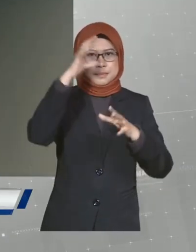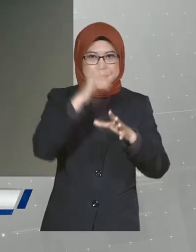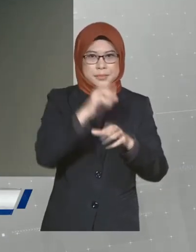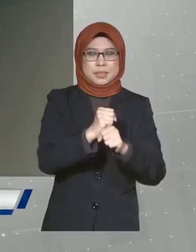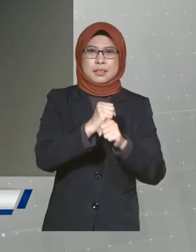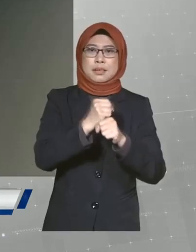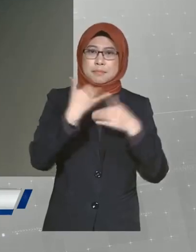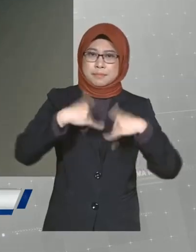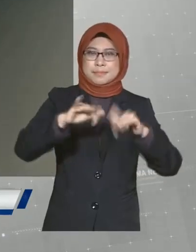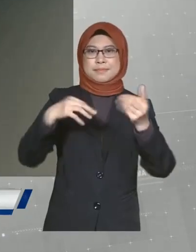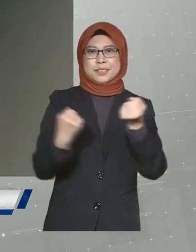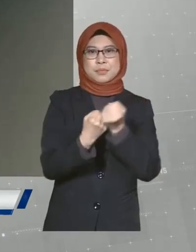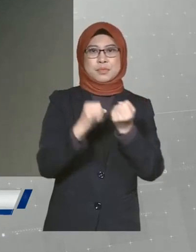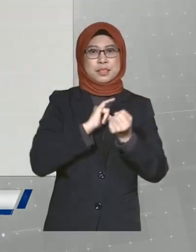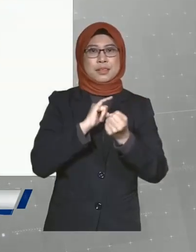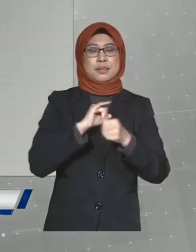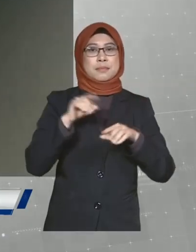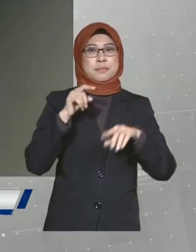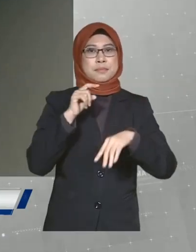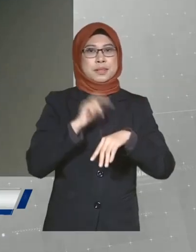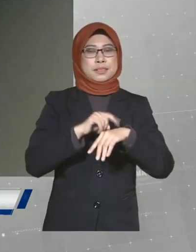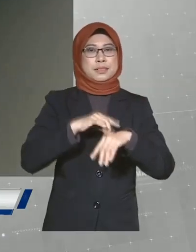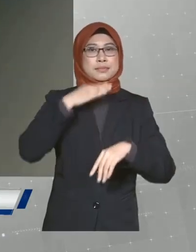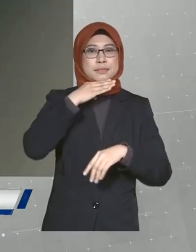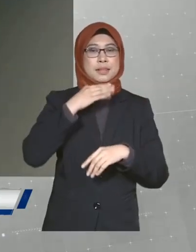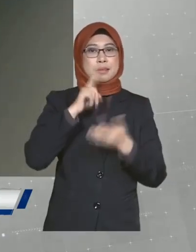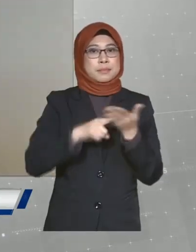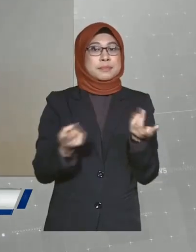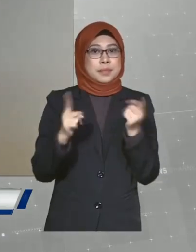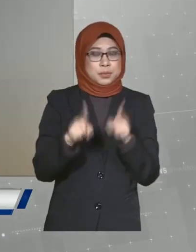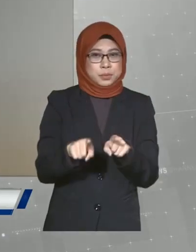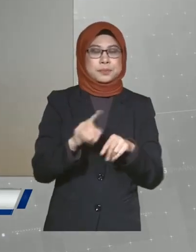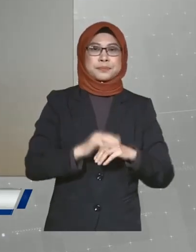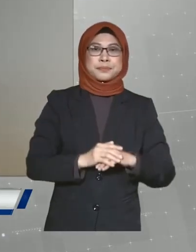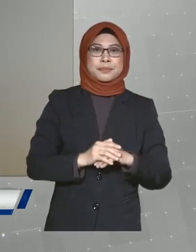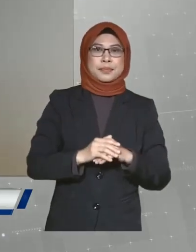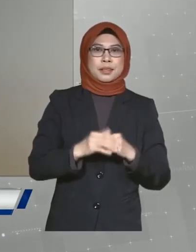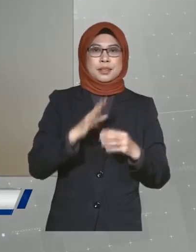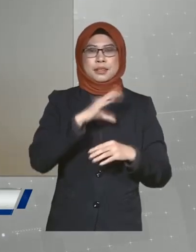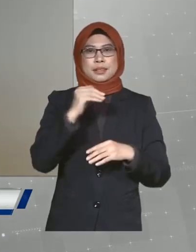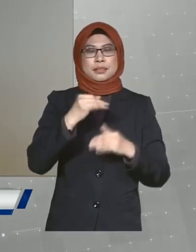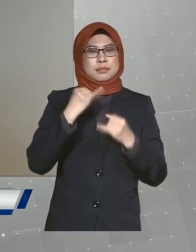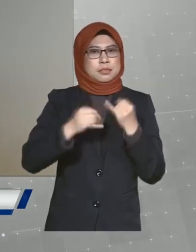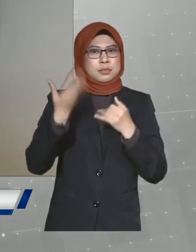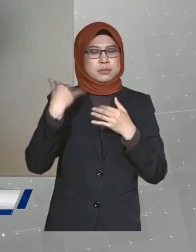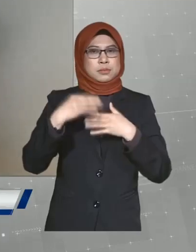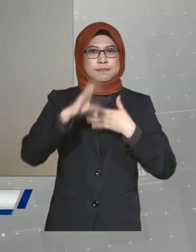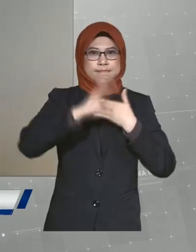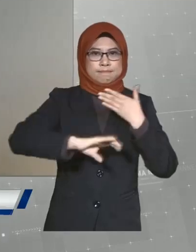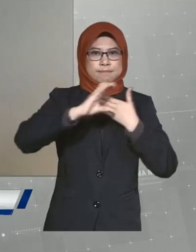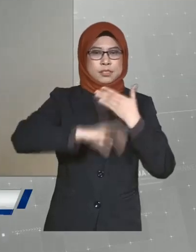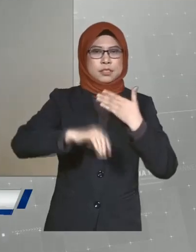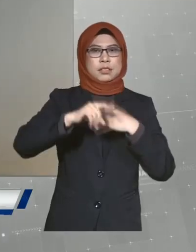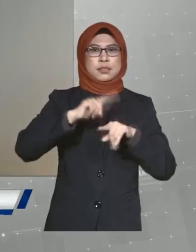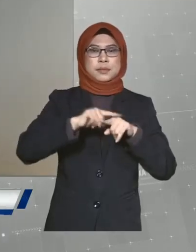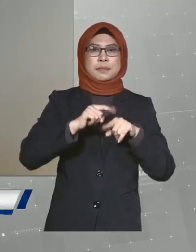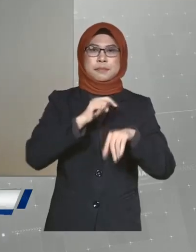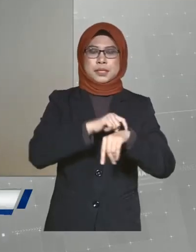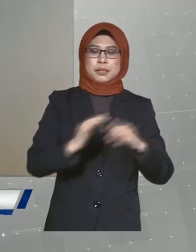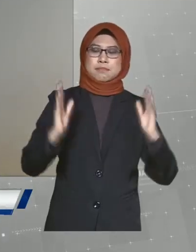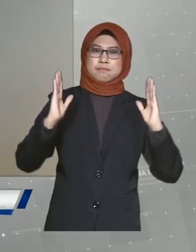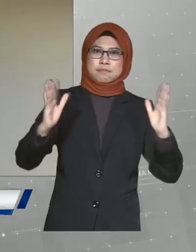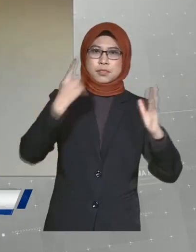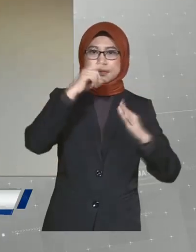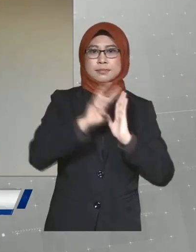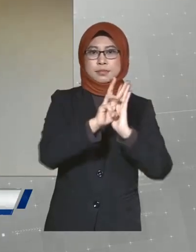masih support I even though what has happened. Reason why saya rush for the last surgery is because the timeline yang saya ada untuk